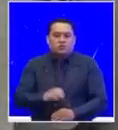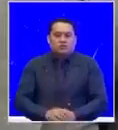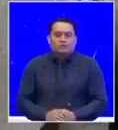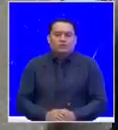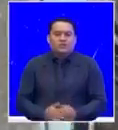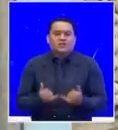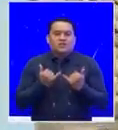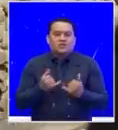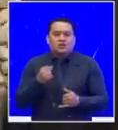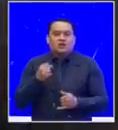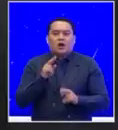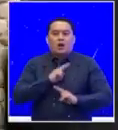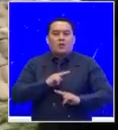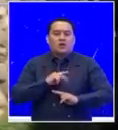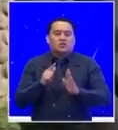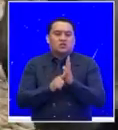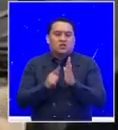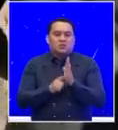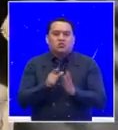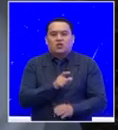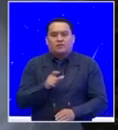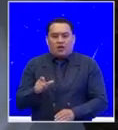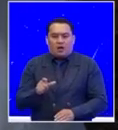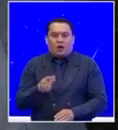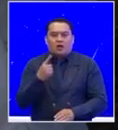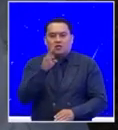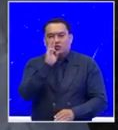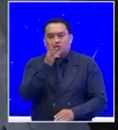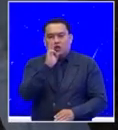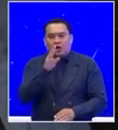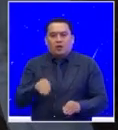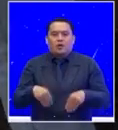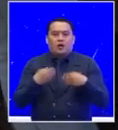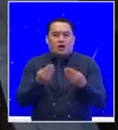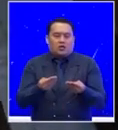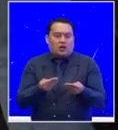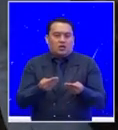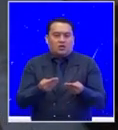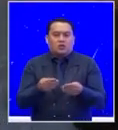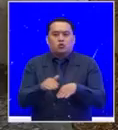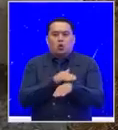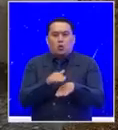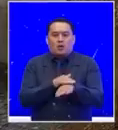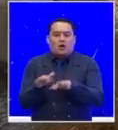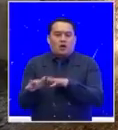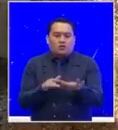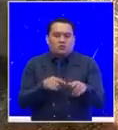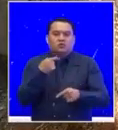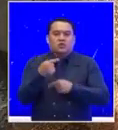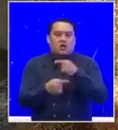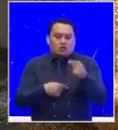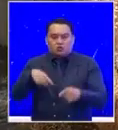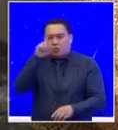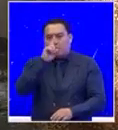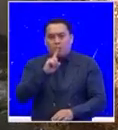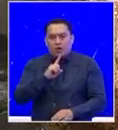станции Ескельдинского района работает более 70 человек. Однодневный заработок они намерены отдать на благотворительность и в последующие